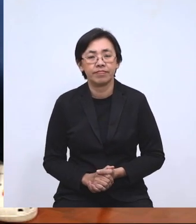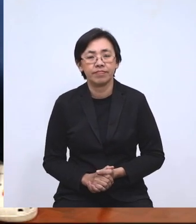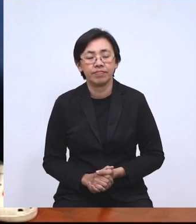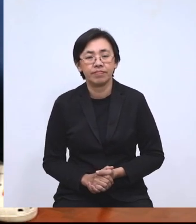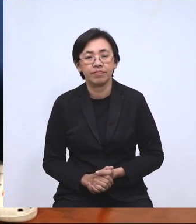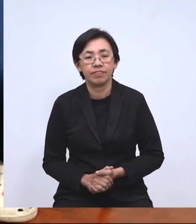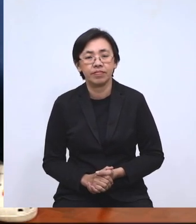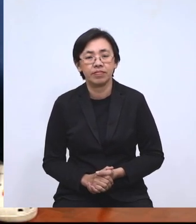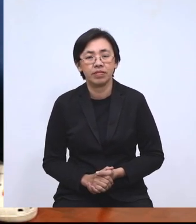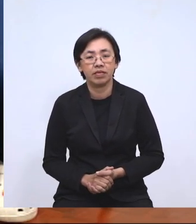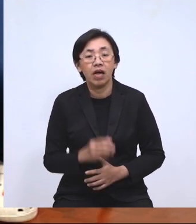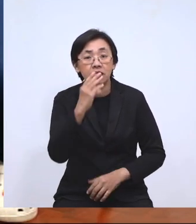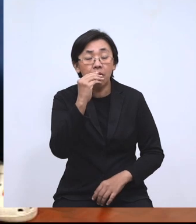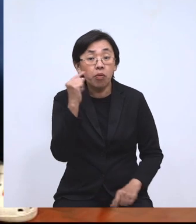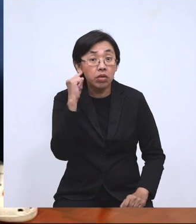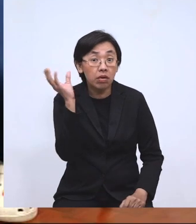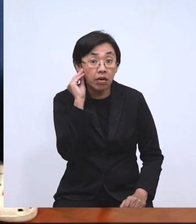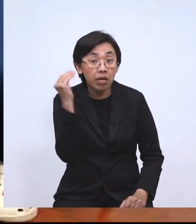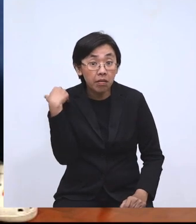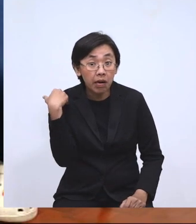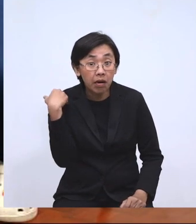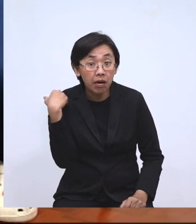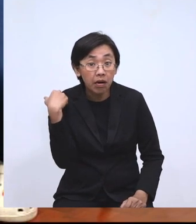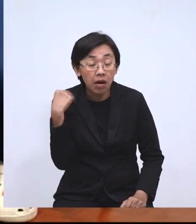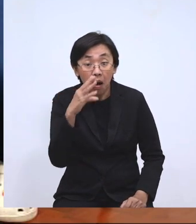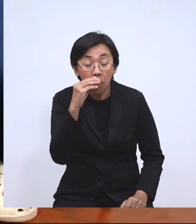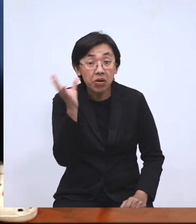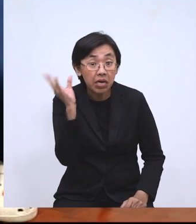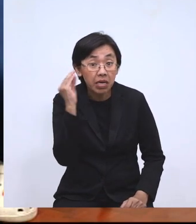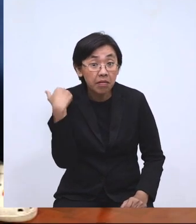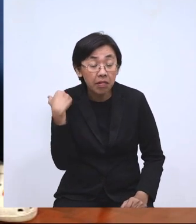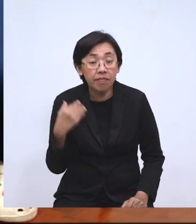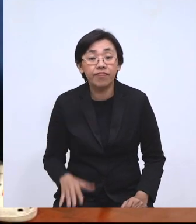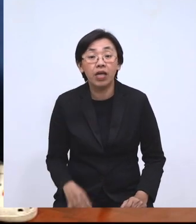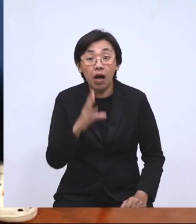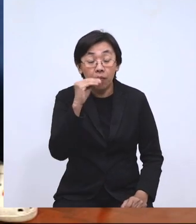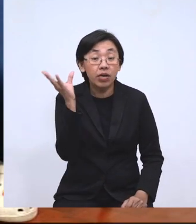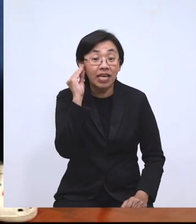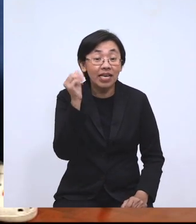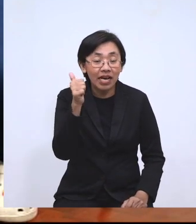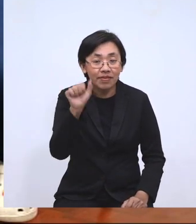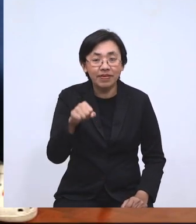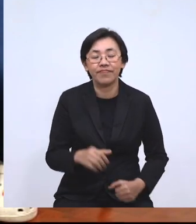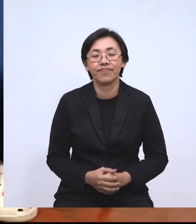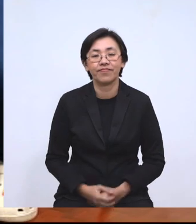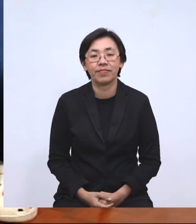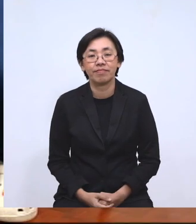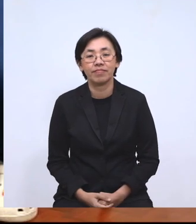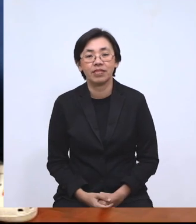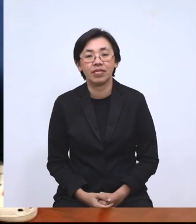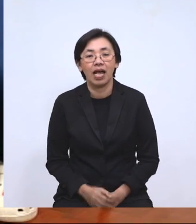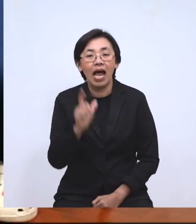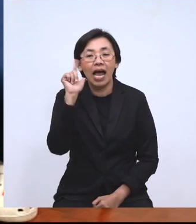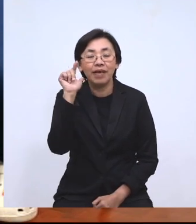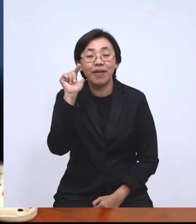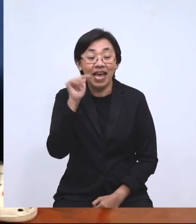น้องใช้ถ้าขวดพูดดังประมาณนี้ทางบ้านได้ยินไหมคะได้ยินอยู่ไหมคะได้ยินนะคะโอเคค่ะค่ะก็เดี๋